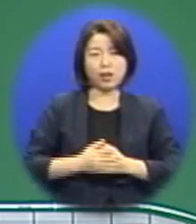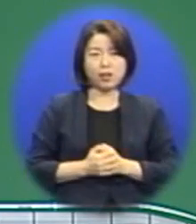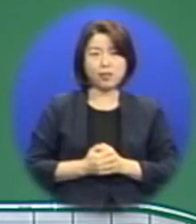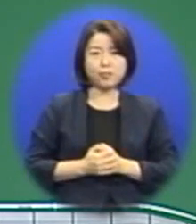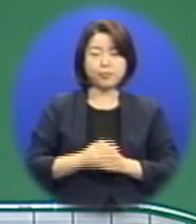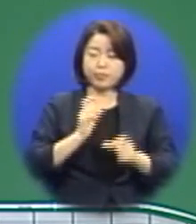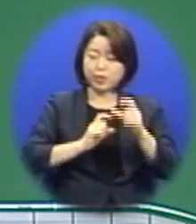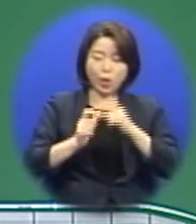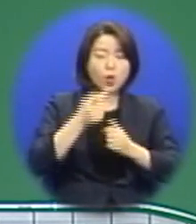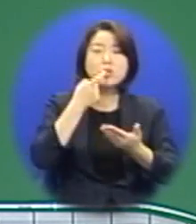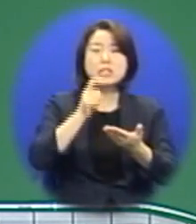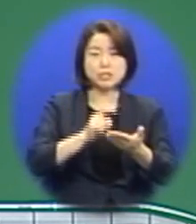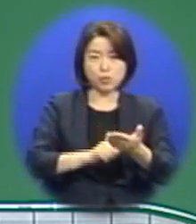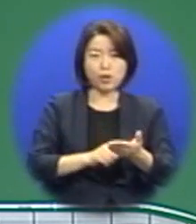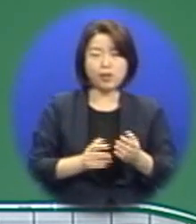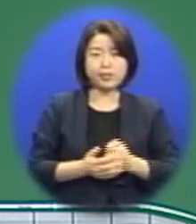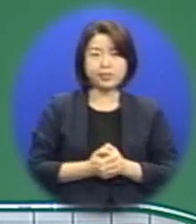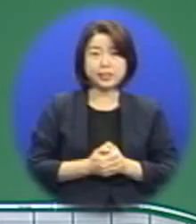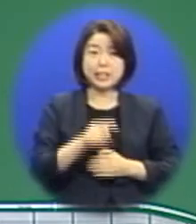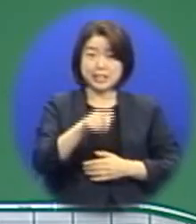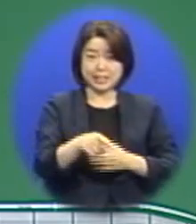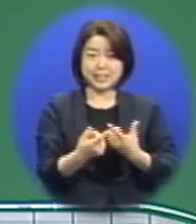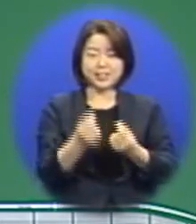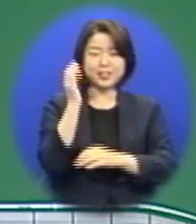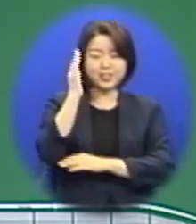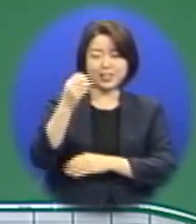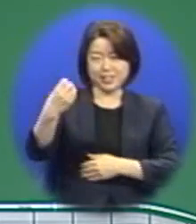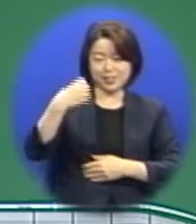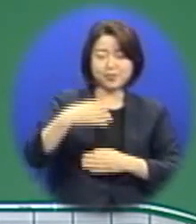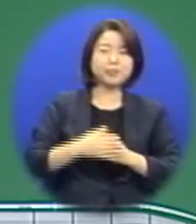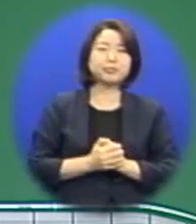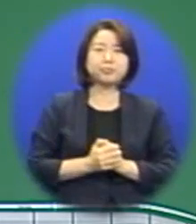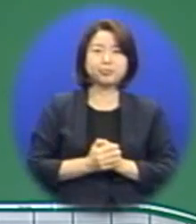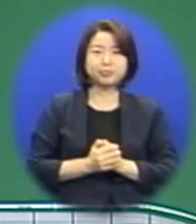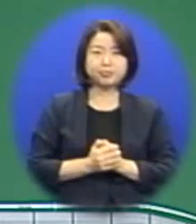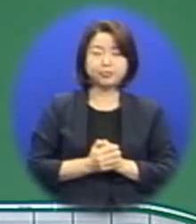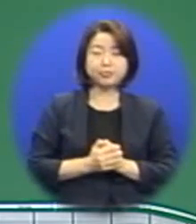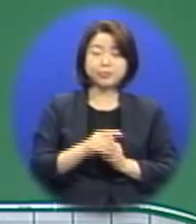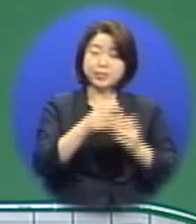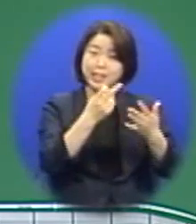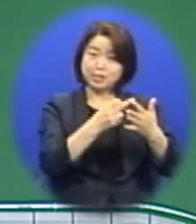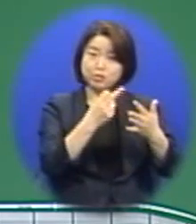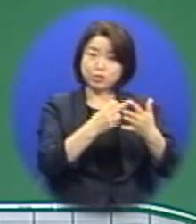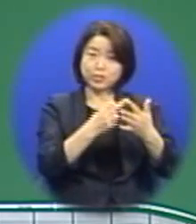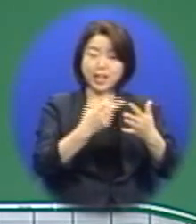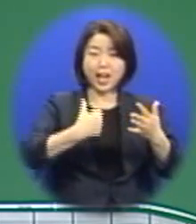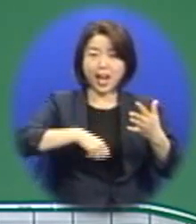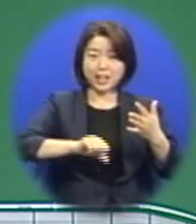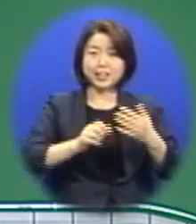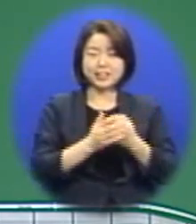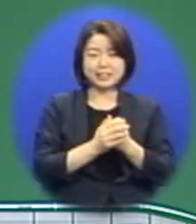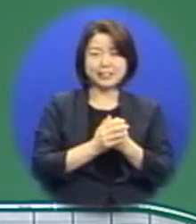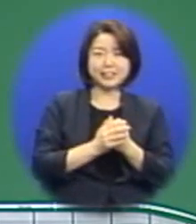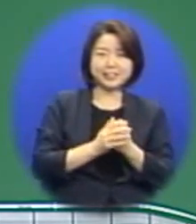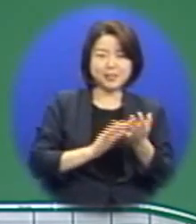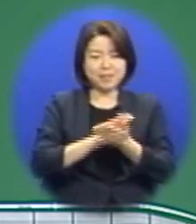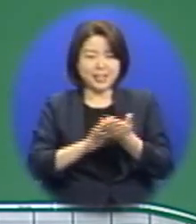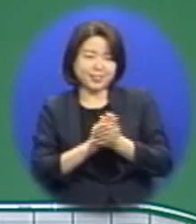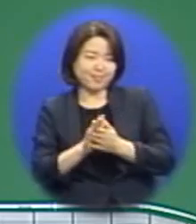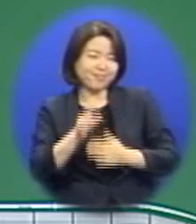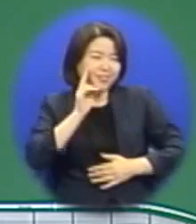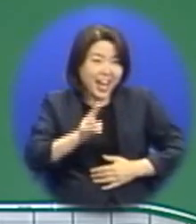훨씬 쉬워요. 그런 이야기를 했다는 겁니다. 그러니까 이 둘째 아들은 아주 정말